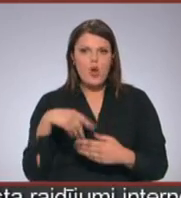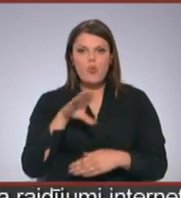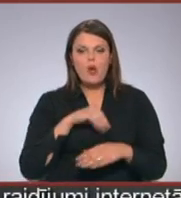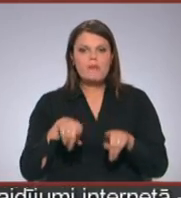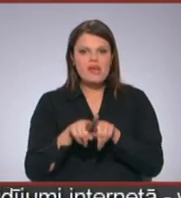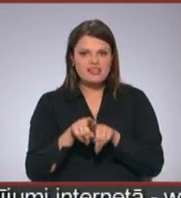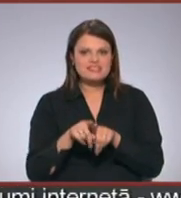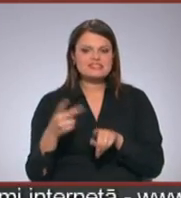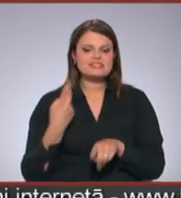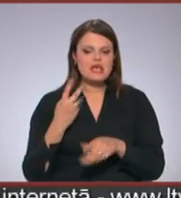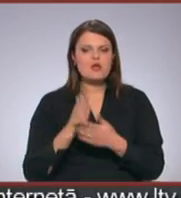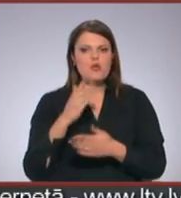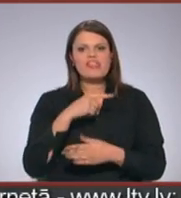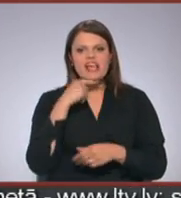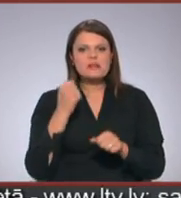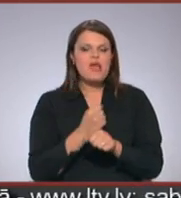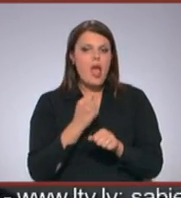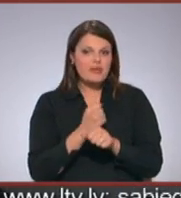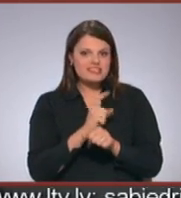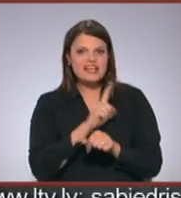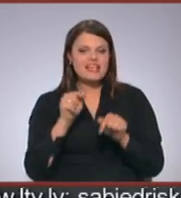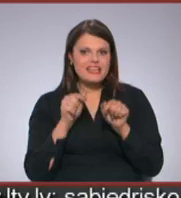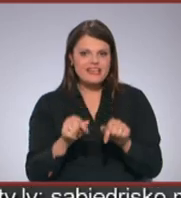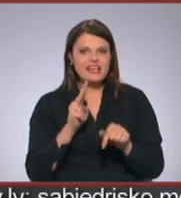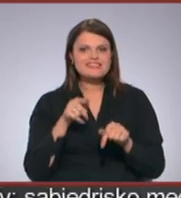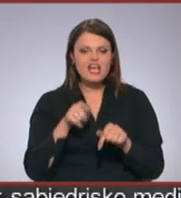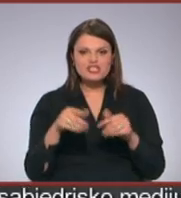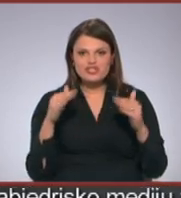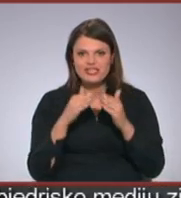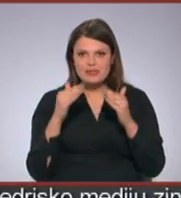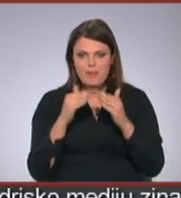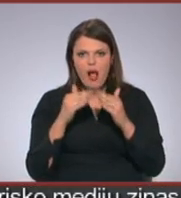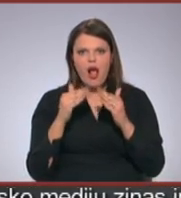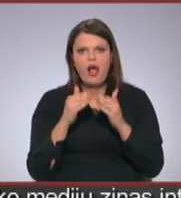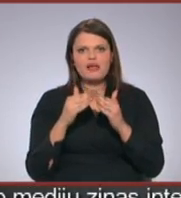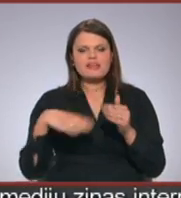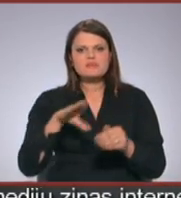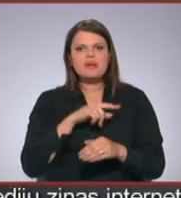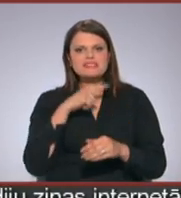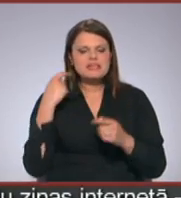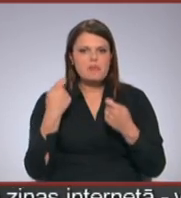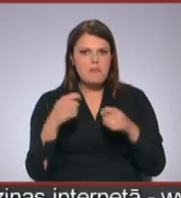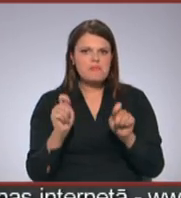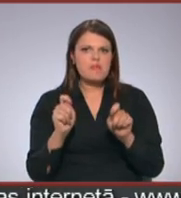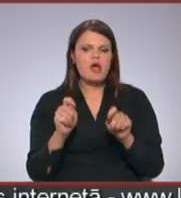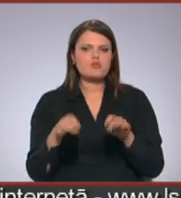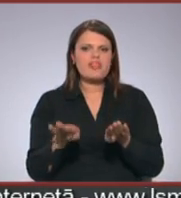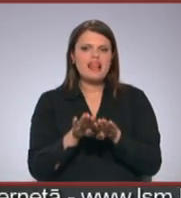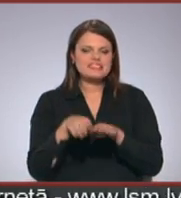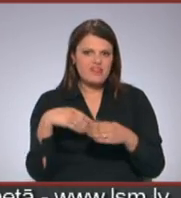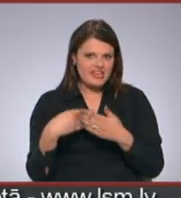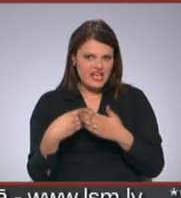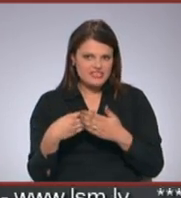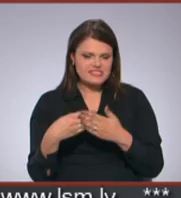ar Robertu noteikti gribējām izdarīt, ir tas, ka šīs te mājas mēs gribam pārdot līdzvērtīgā